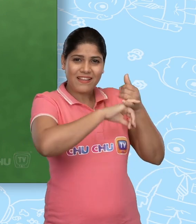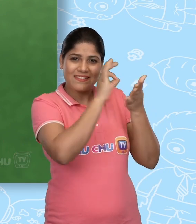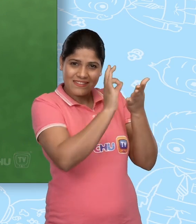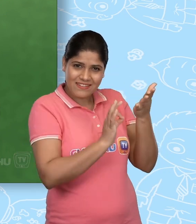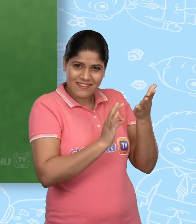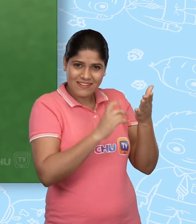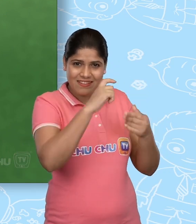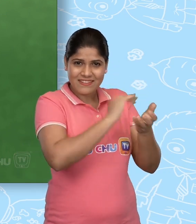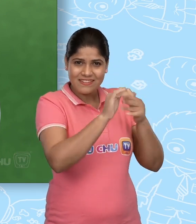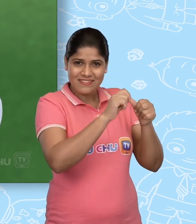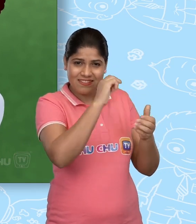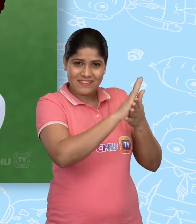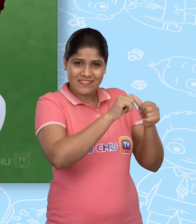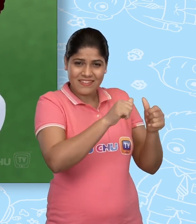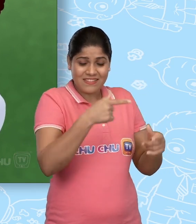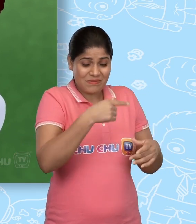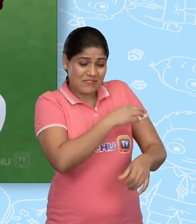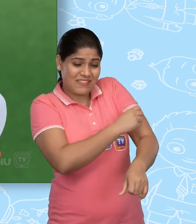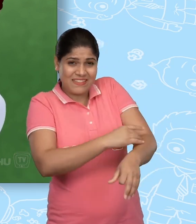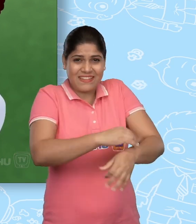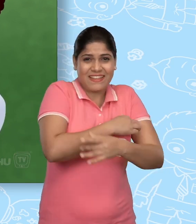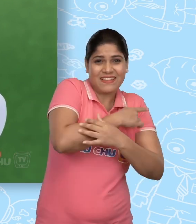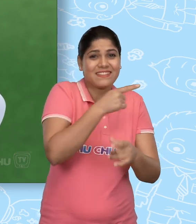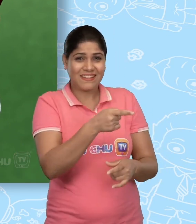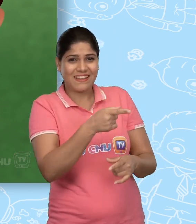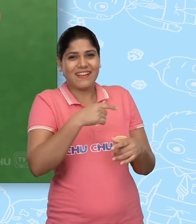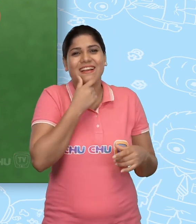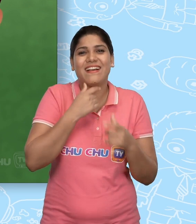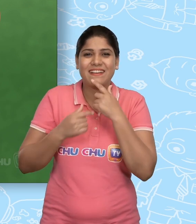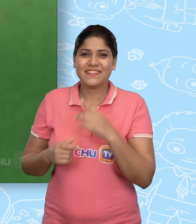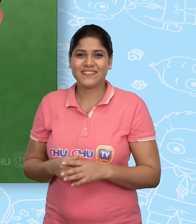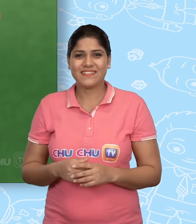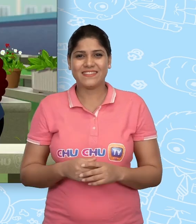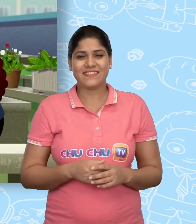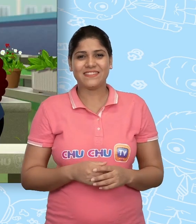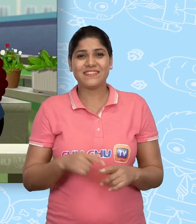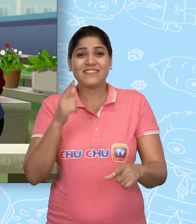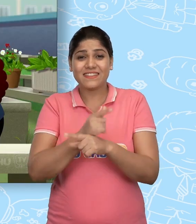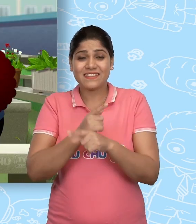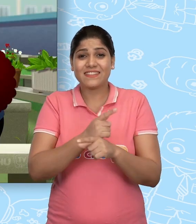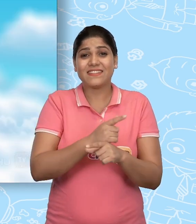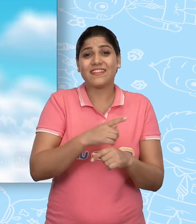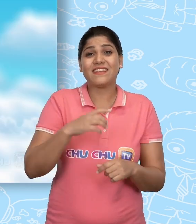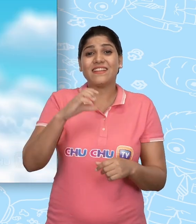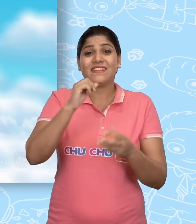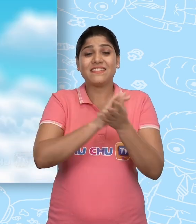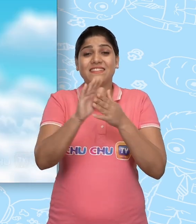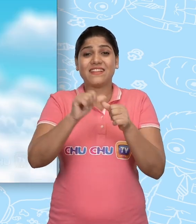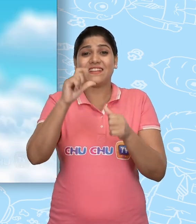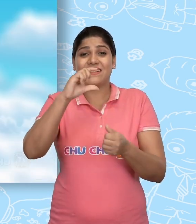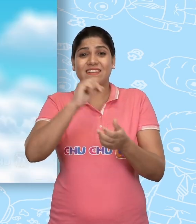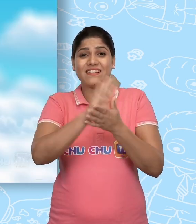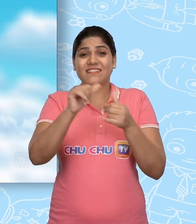तुमने एस लिखा है चाचा, इससे मुझे गुदगुदी हुई। मिस डॉर्थी ने चाचा को ये